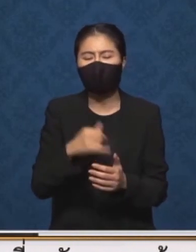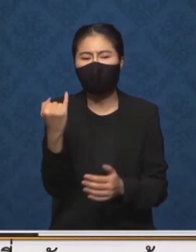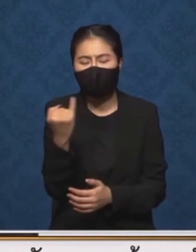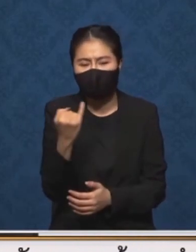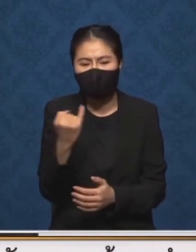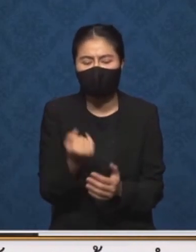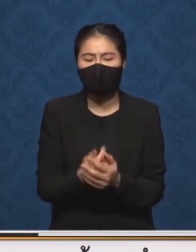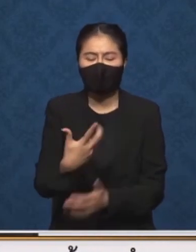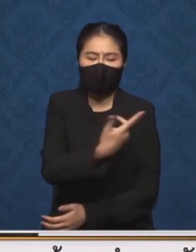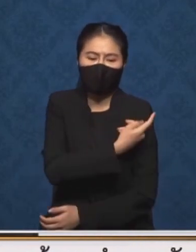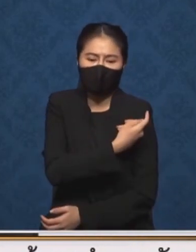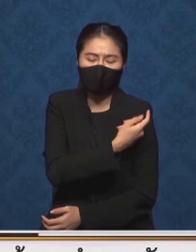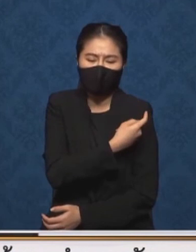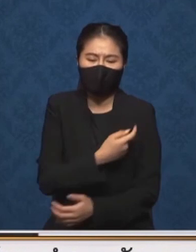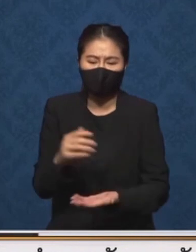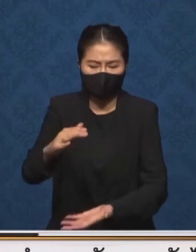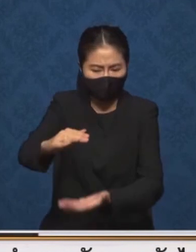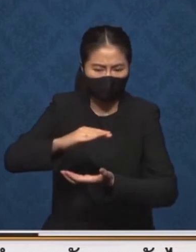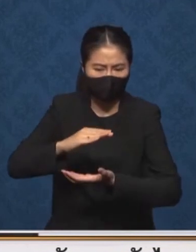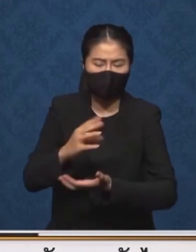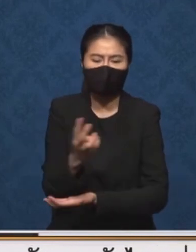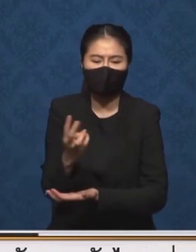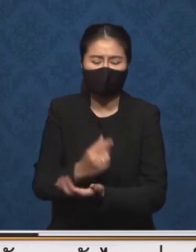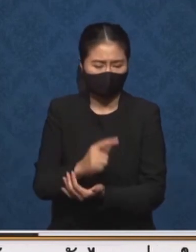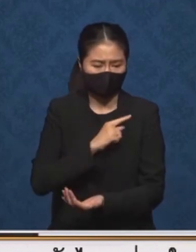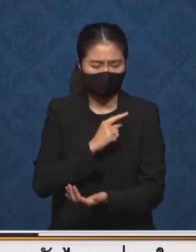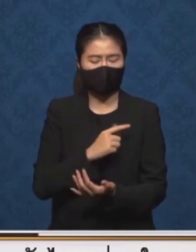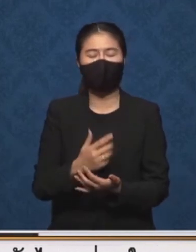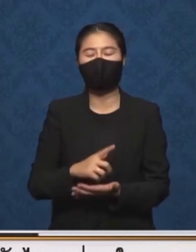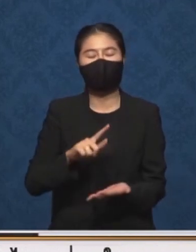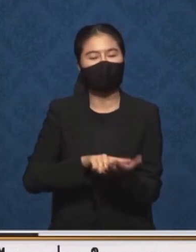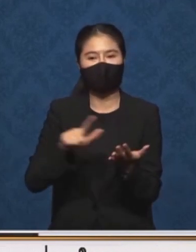ทำให้ได้วัคซินโควิดจำนวนหน้อยนี่เขาลาออกแล้ว